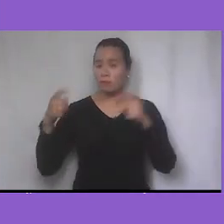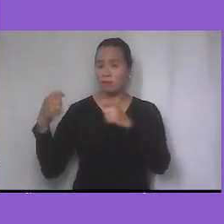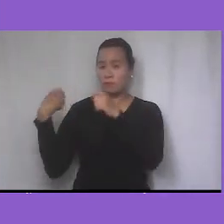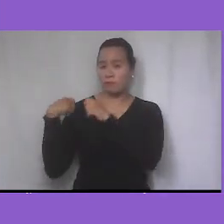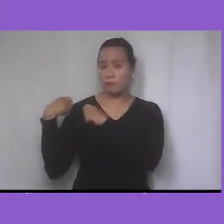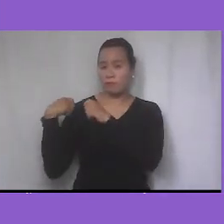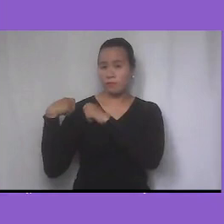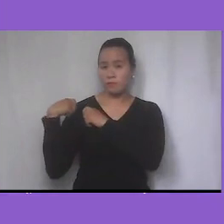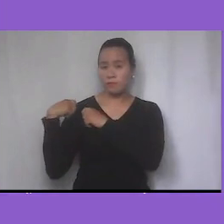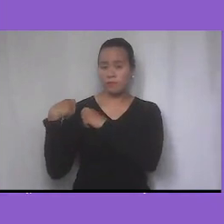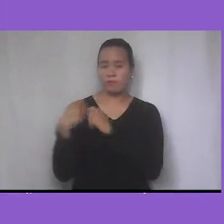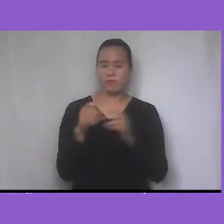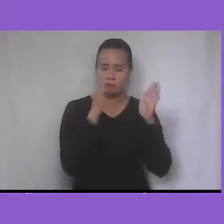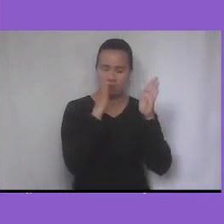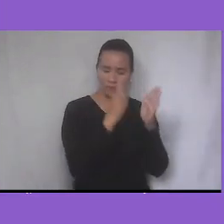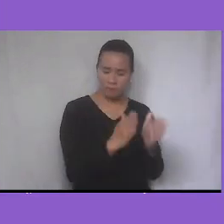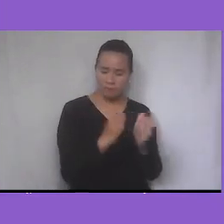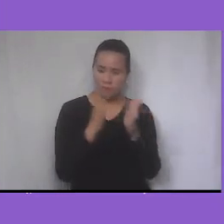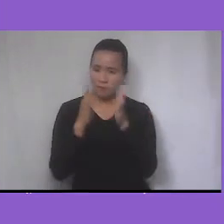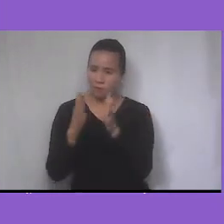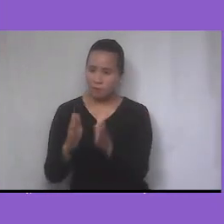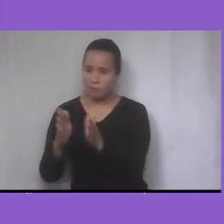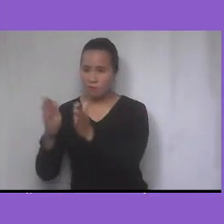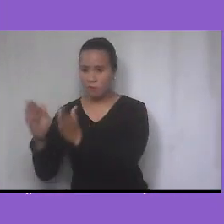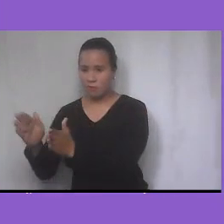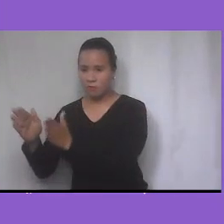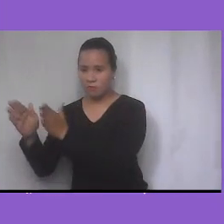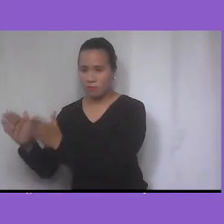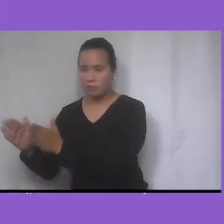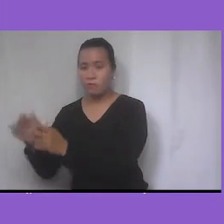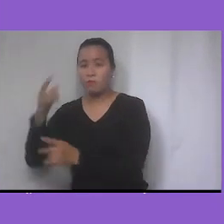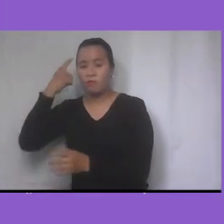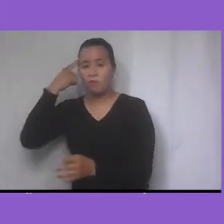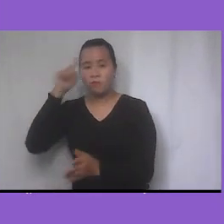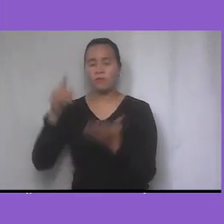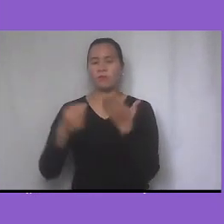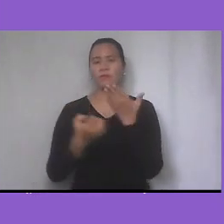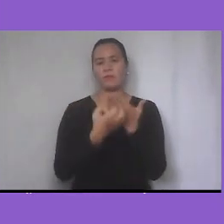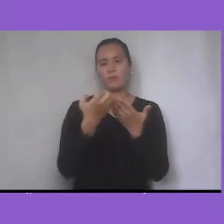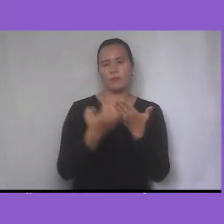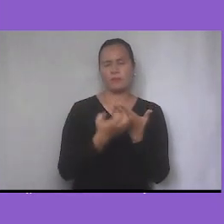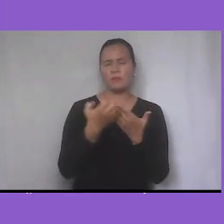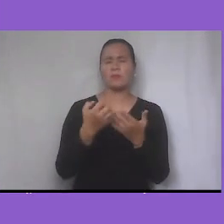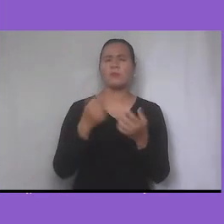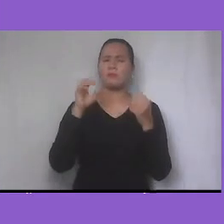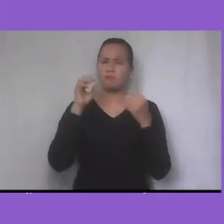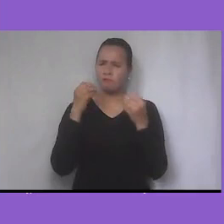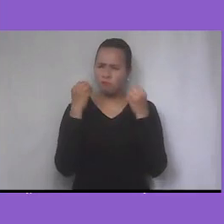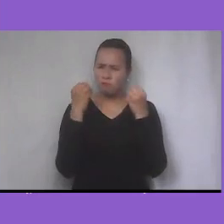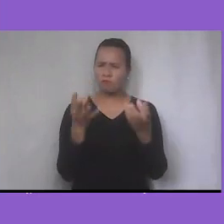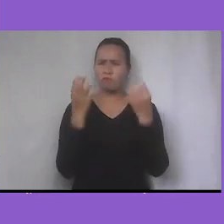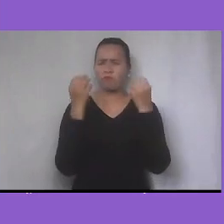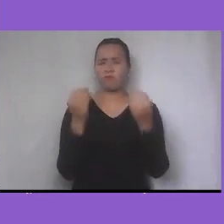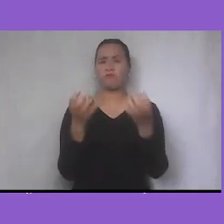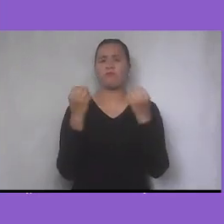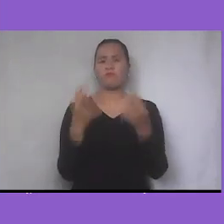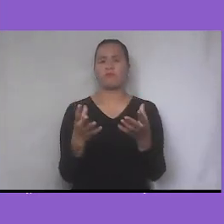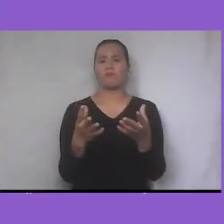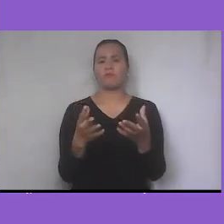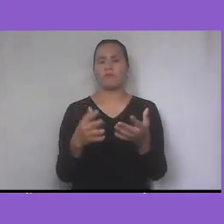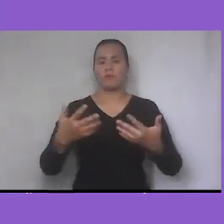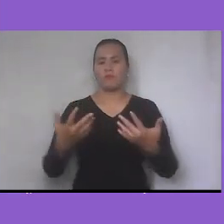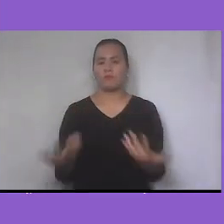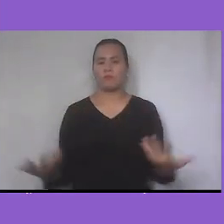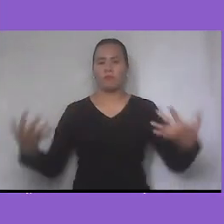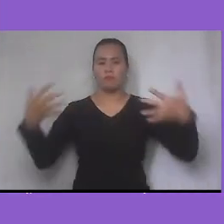manageable chunks or steps para mas madali siyang gawin. Marami pa po na Bayanihan Eskwela na mga